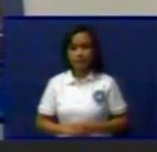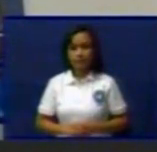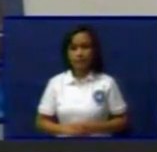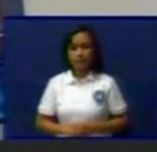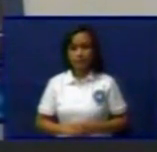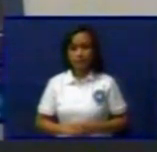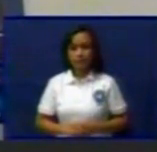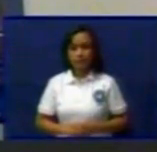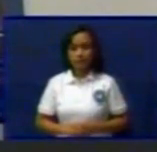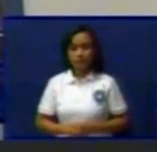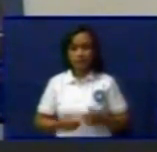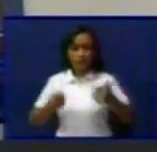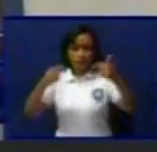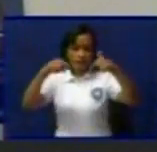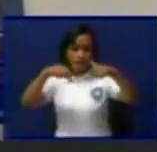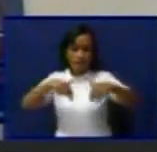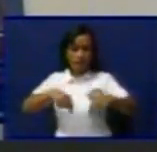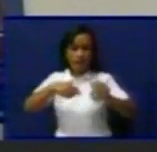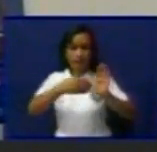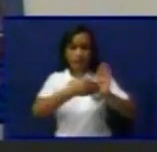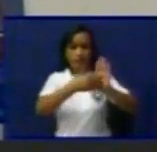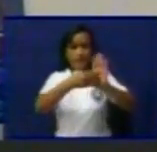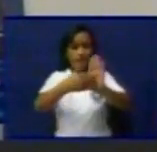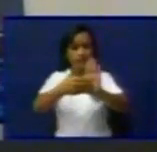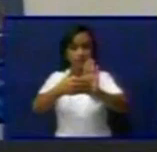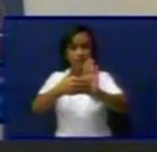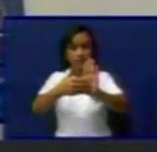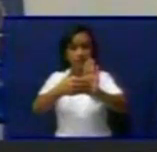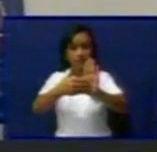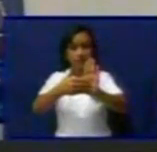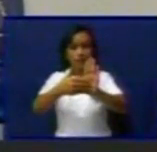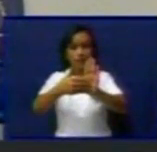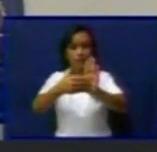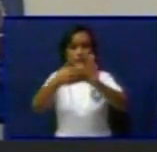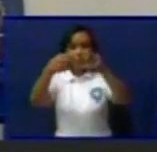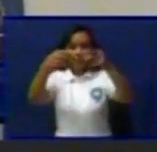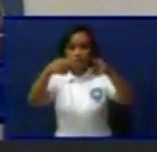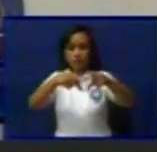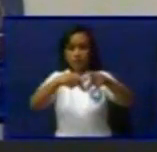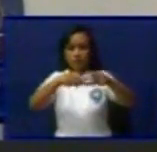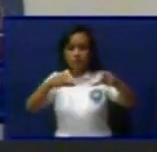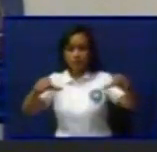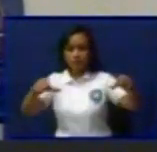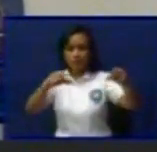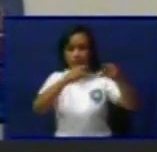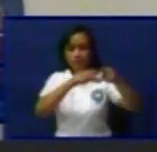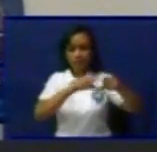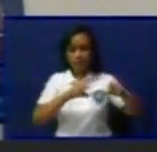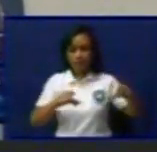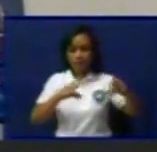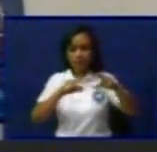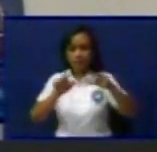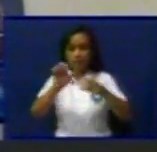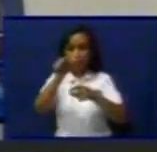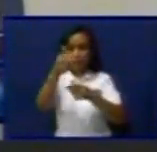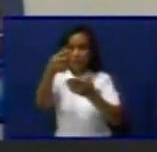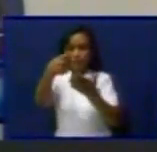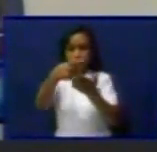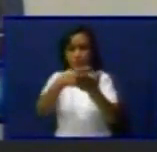下面我就我们目前正在开展可行性研究的六个子项目的设计方案做一个简单的介绍。 Ahora les voy a presentar los planes de los seis subproyectos.